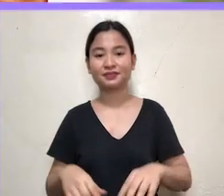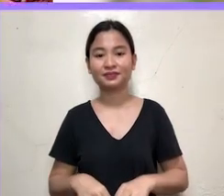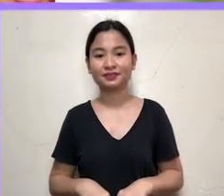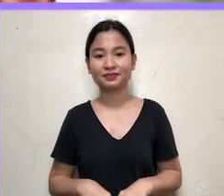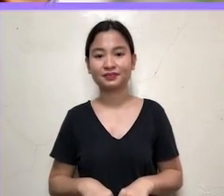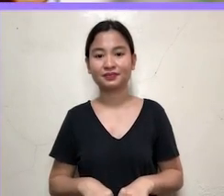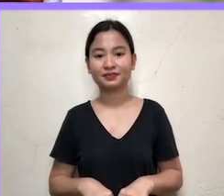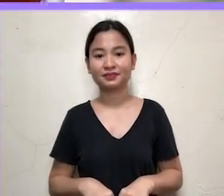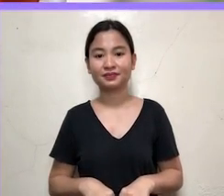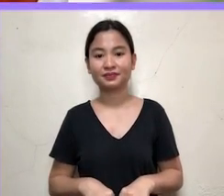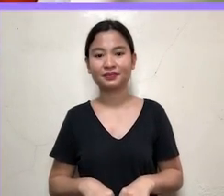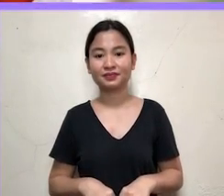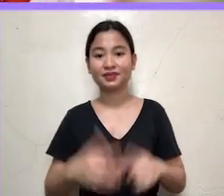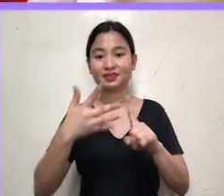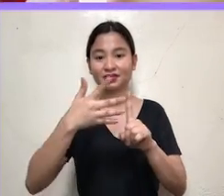kabataan,